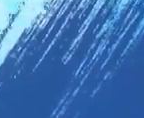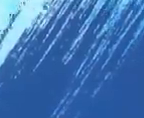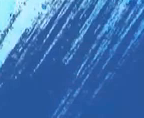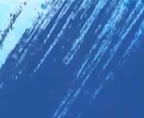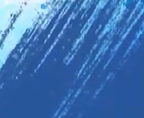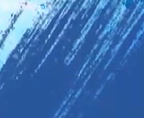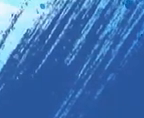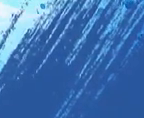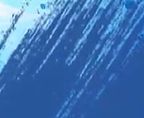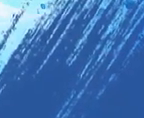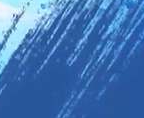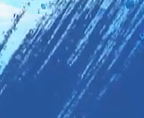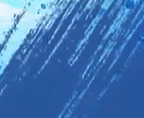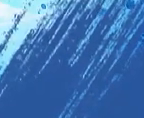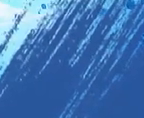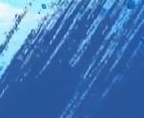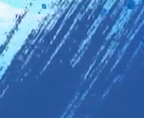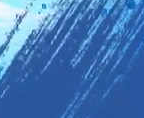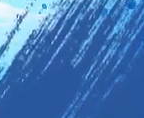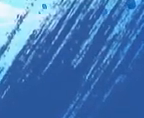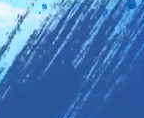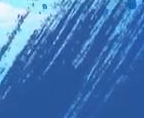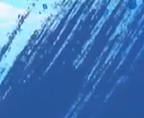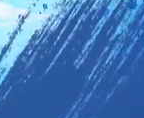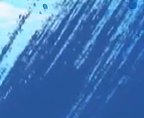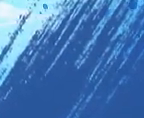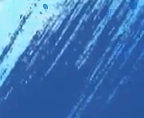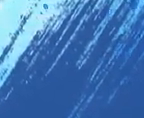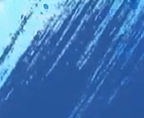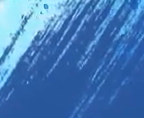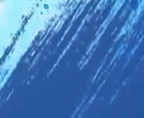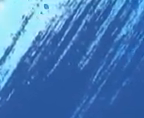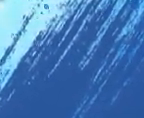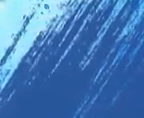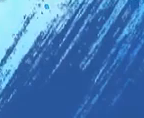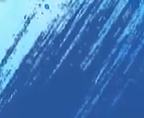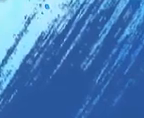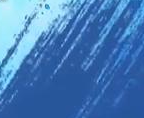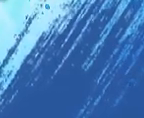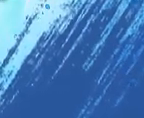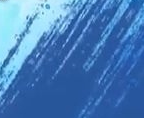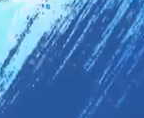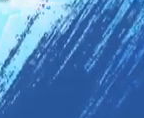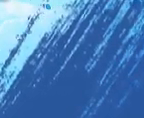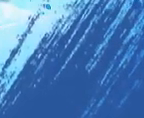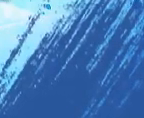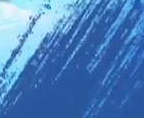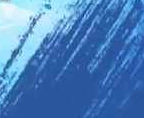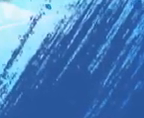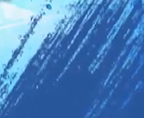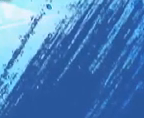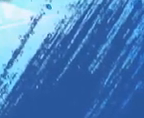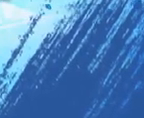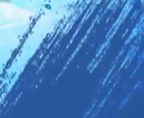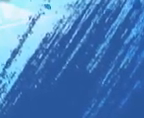harian pagi 8 pagi dan sorotan harian malam 11 malam sepanjang 5 hingga 20